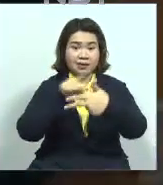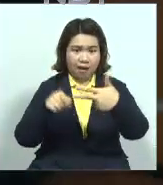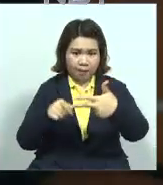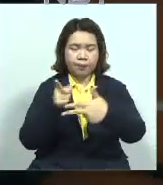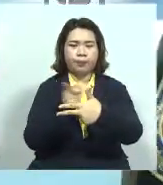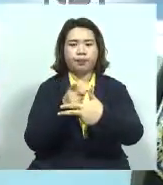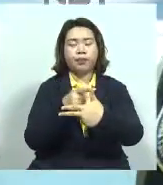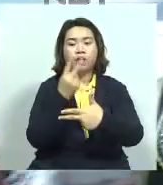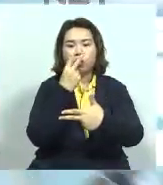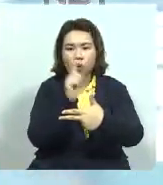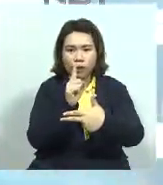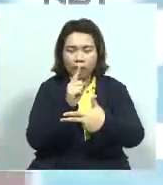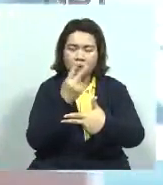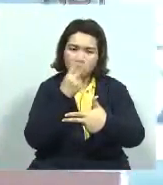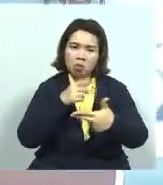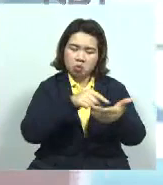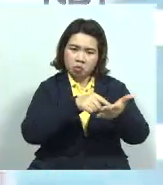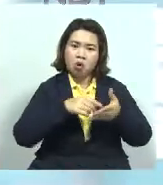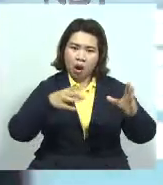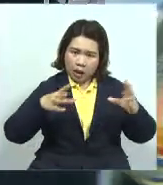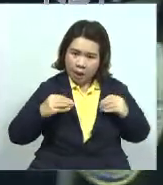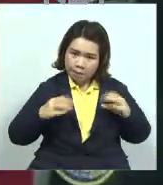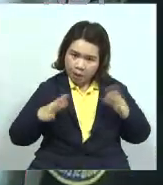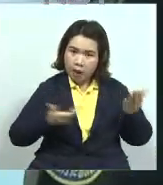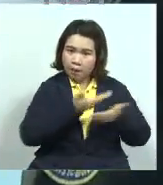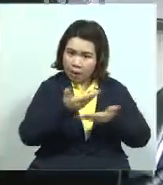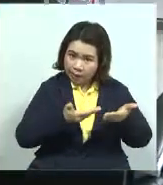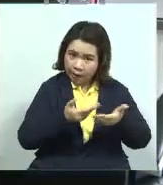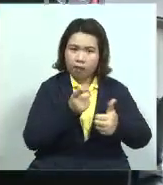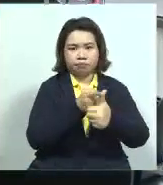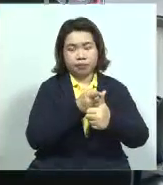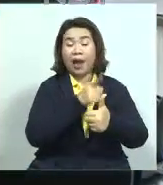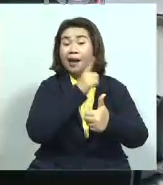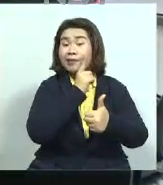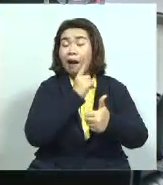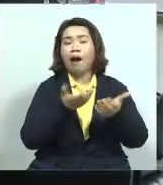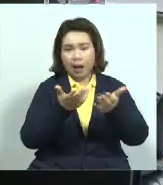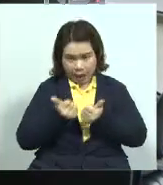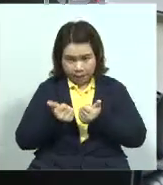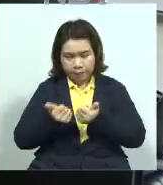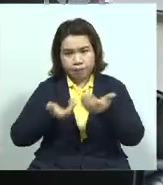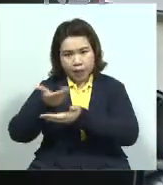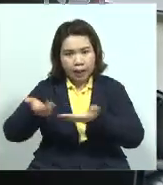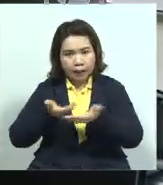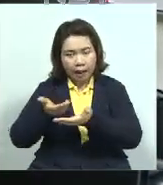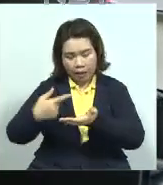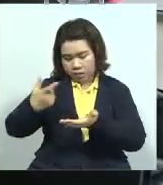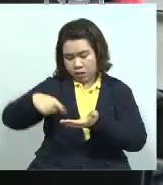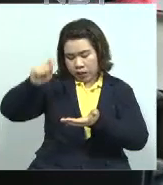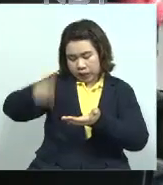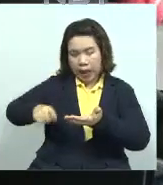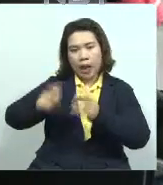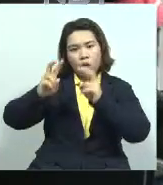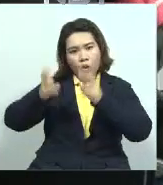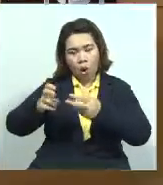กศาลจะพิจารณารับหรือไม่รับคำร้องไว้พิจารณาวินิจฉัยและหากศาลรับคำร้องศาลก็จะวินิจฉัยใน